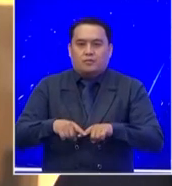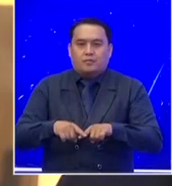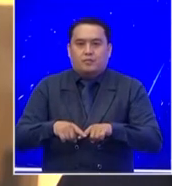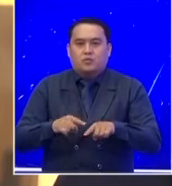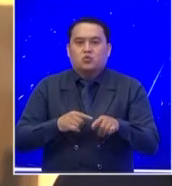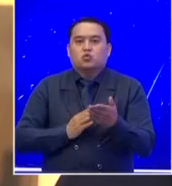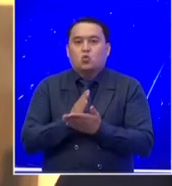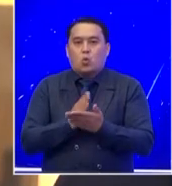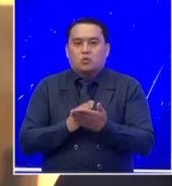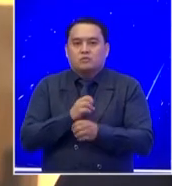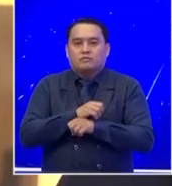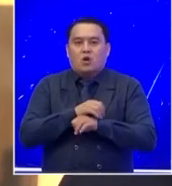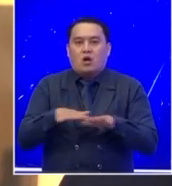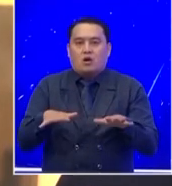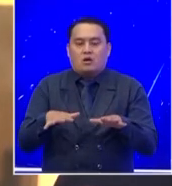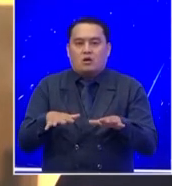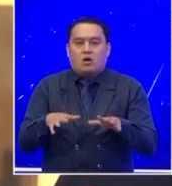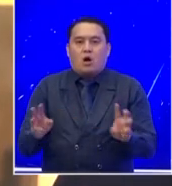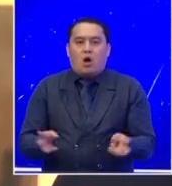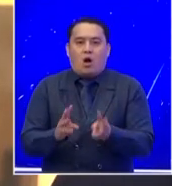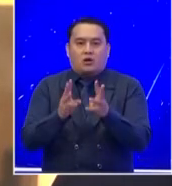противопожарной службы распространение огня